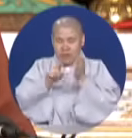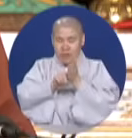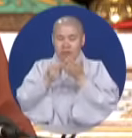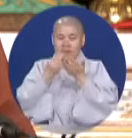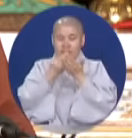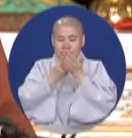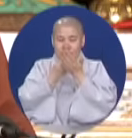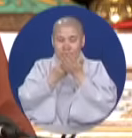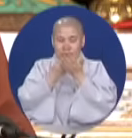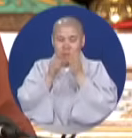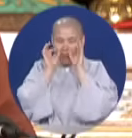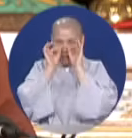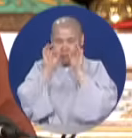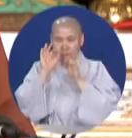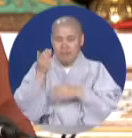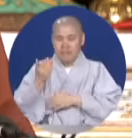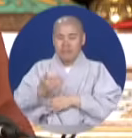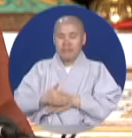갑니다.